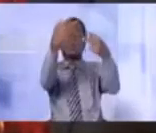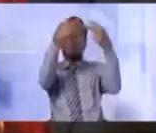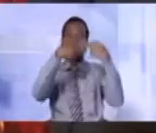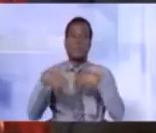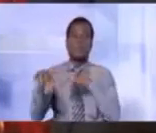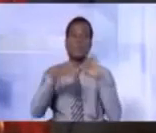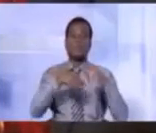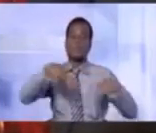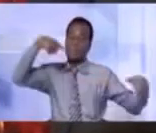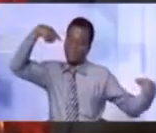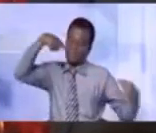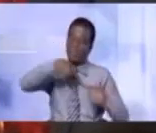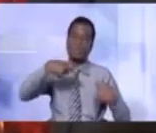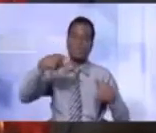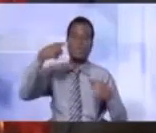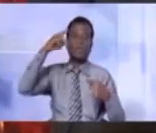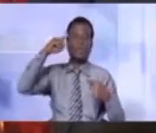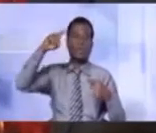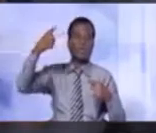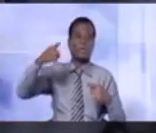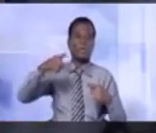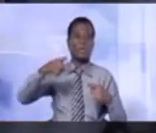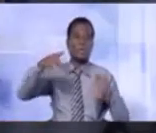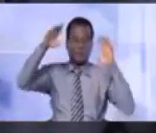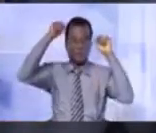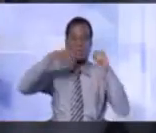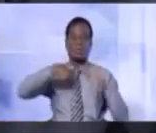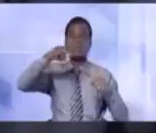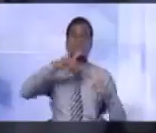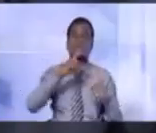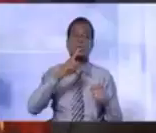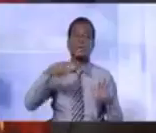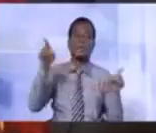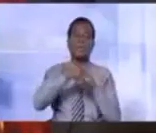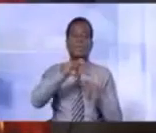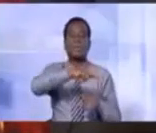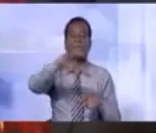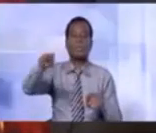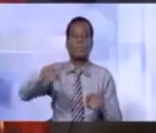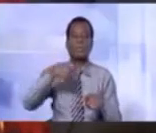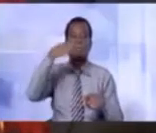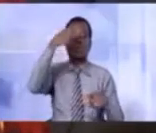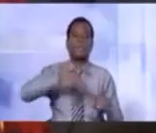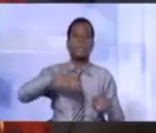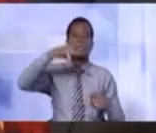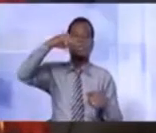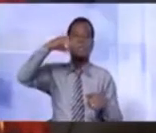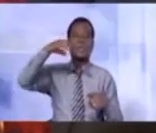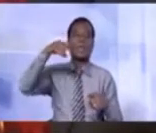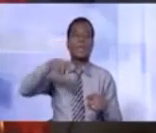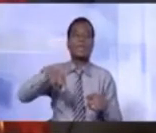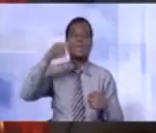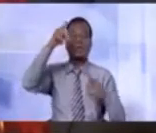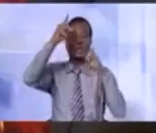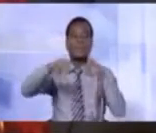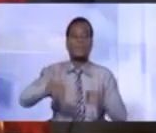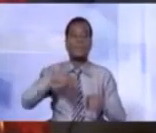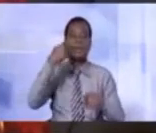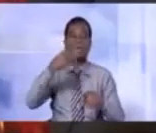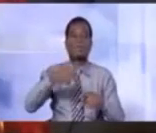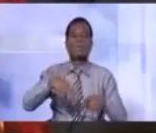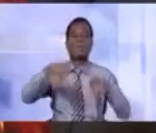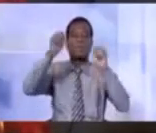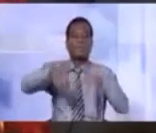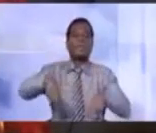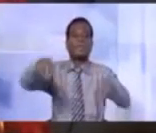beaucoup de peine au premier citoyen que je suis comme vous je souhaite que ces personnes puissent rentrer